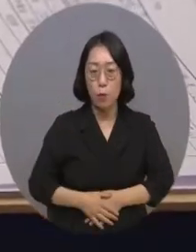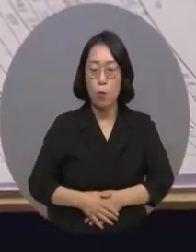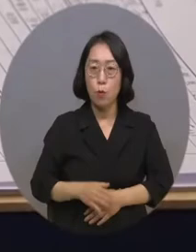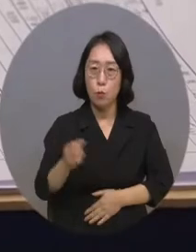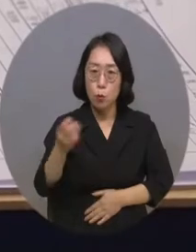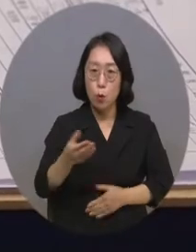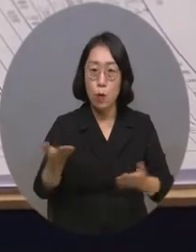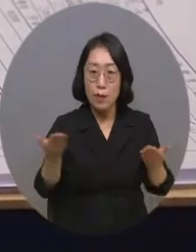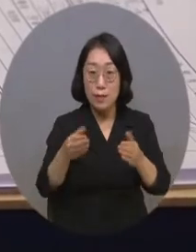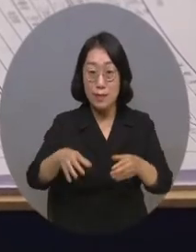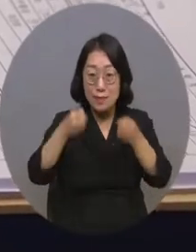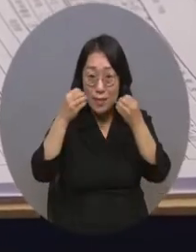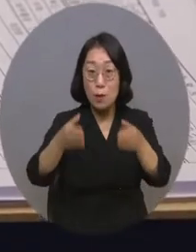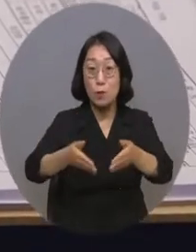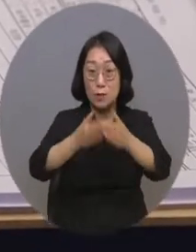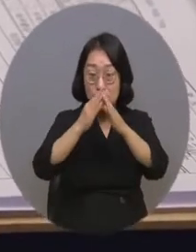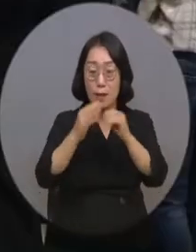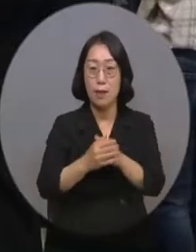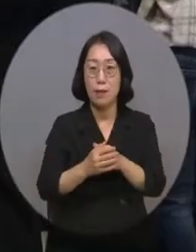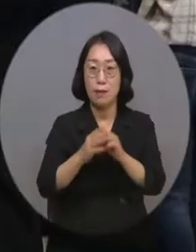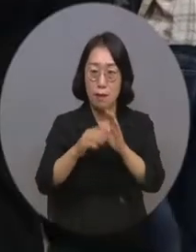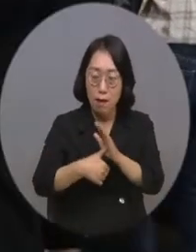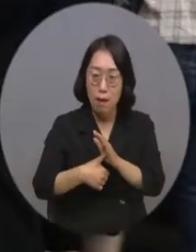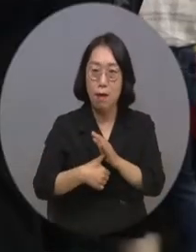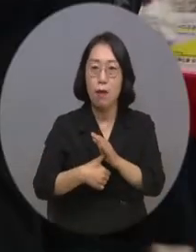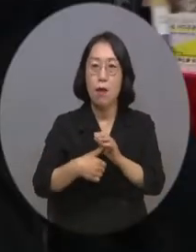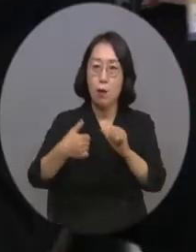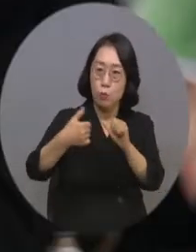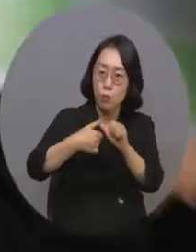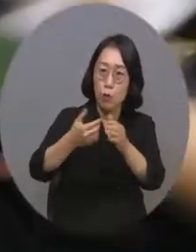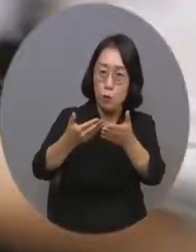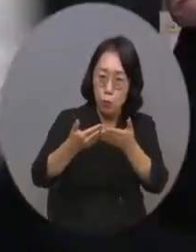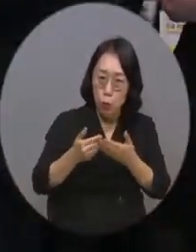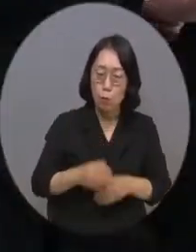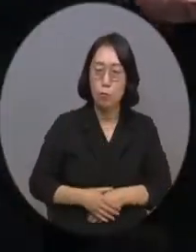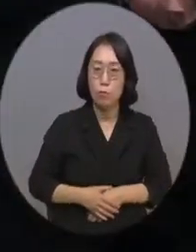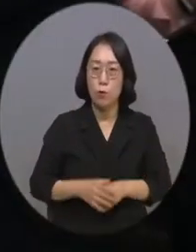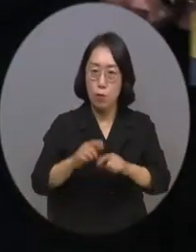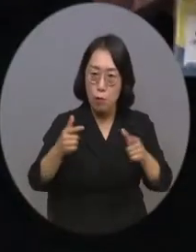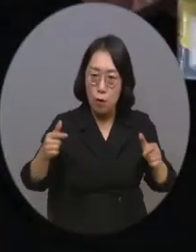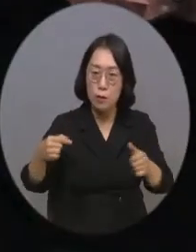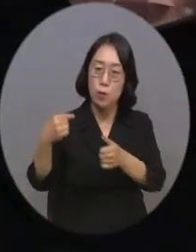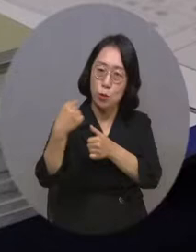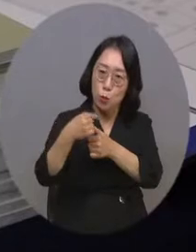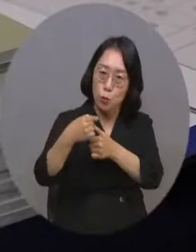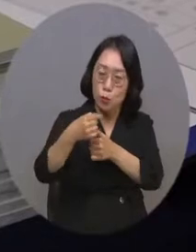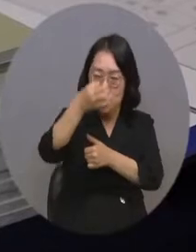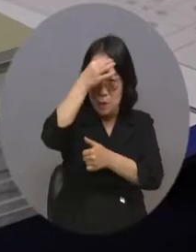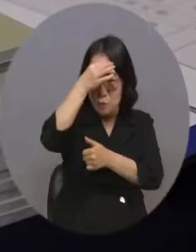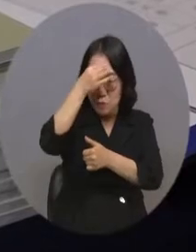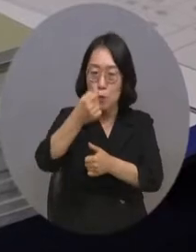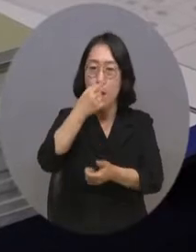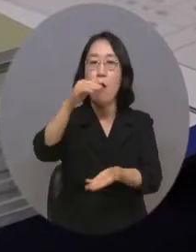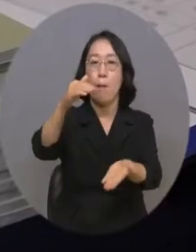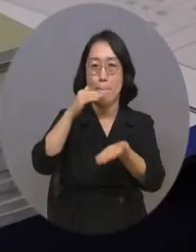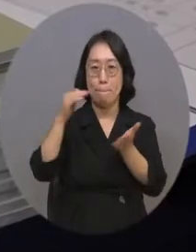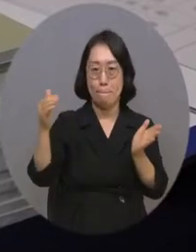취창업 컨설팅에서 여수산단 공장장 협의회 인사 실무자로부터 취업 노하우를,